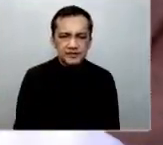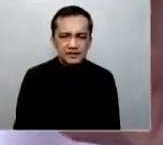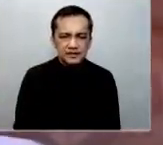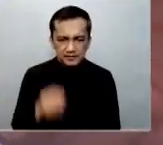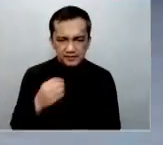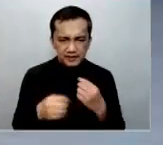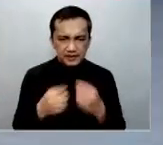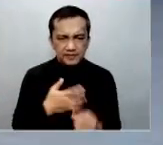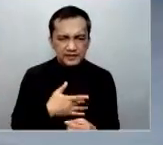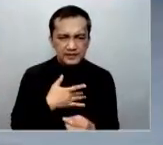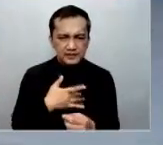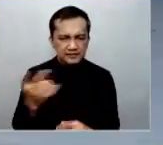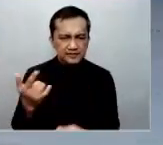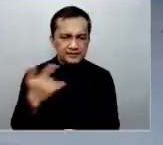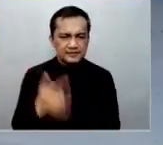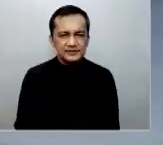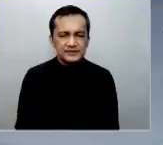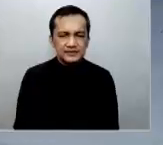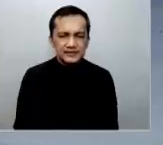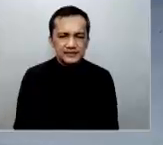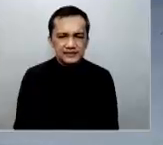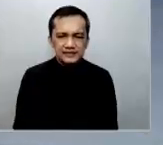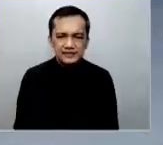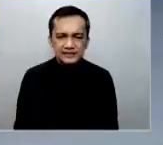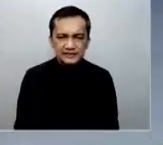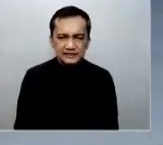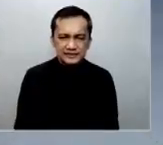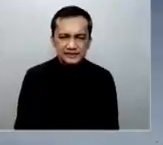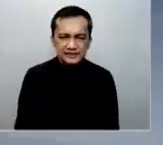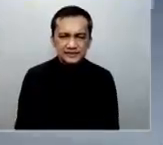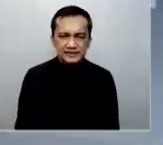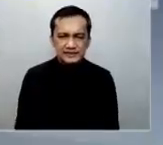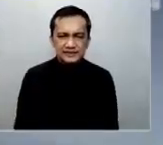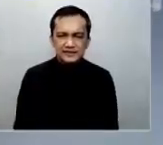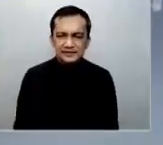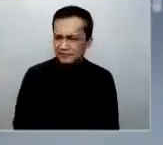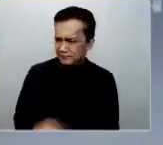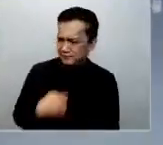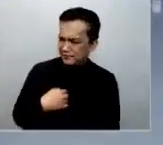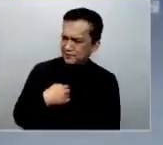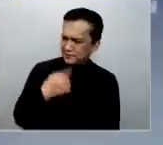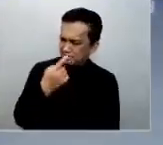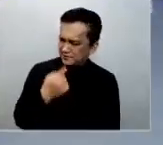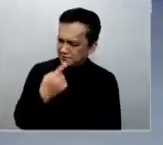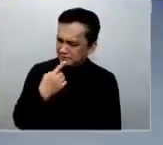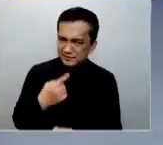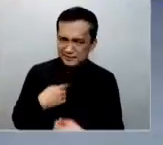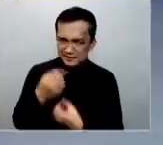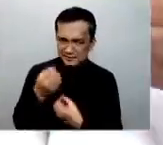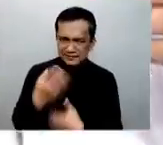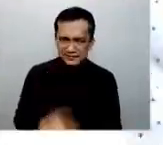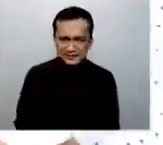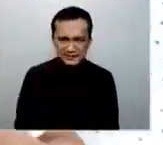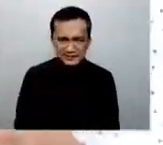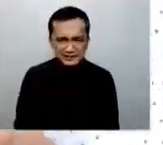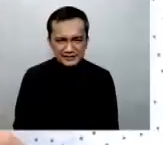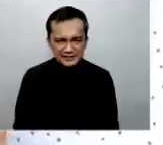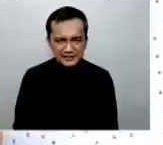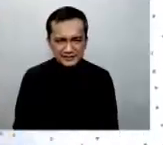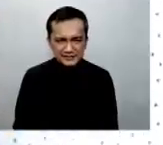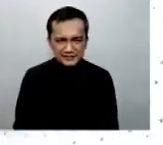ng pagmamahal. Para ako lang sinabihan. Okay, yun nga eh. Ako lang. Tara lang. Sinanan